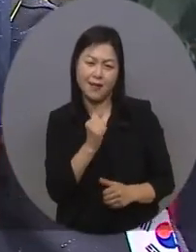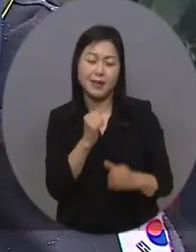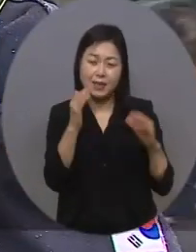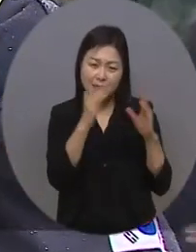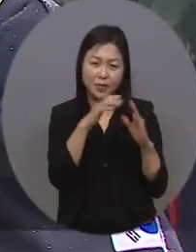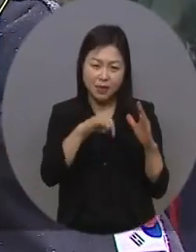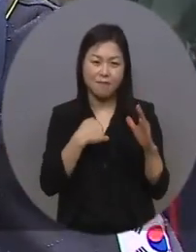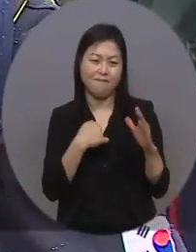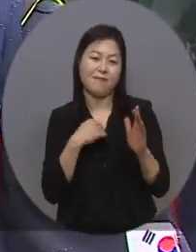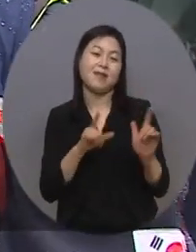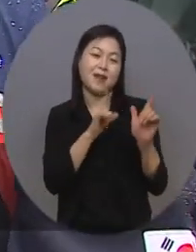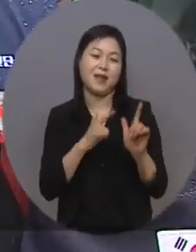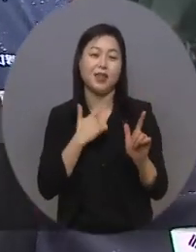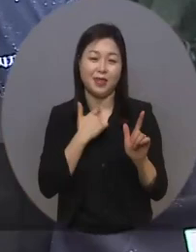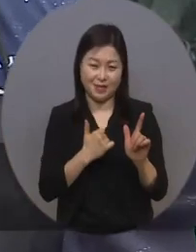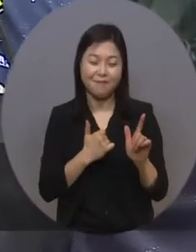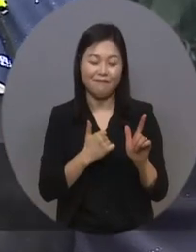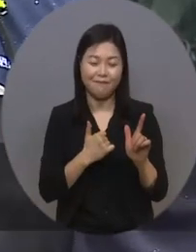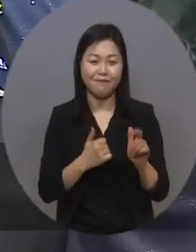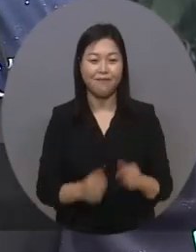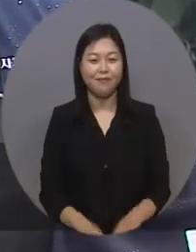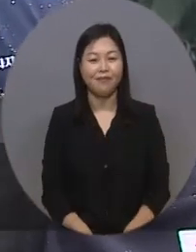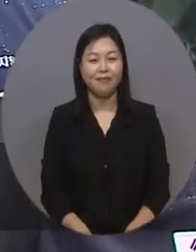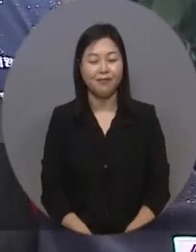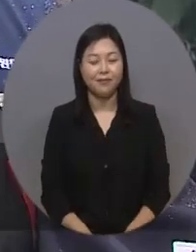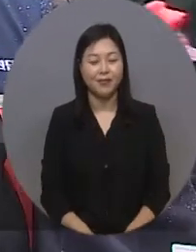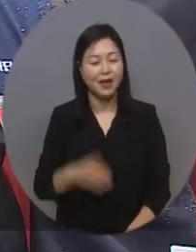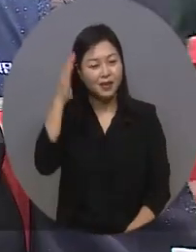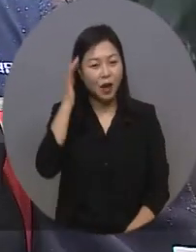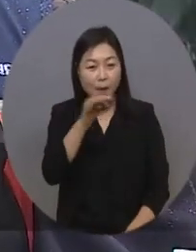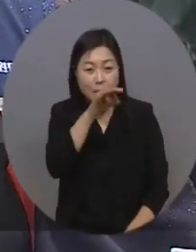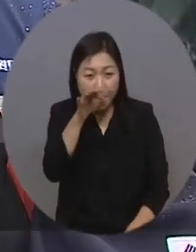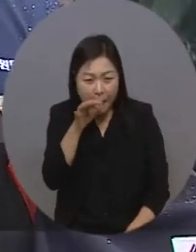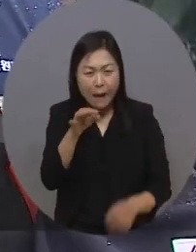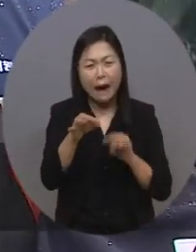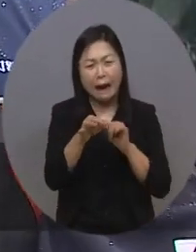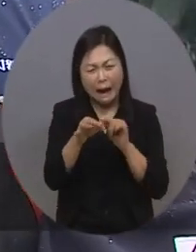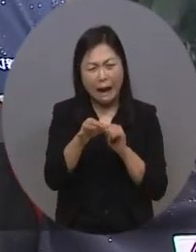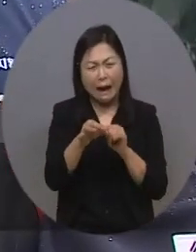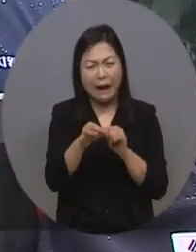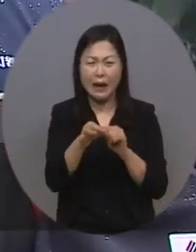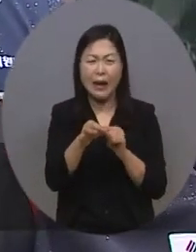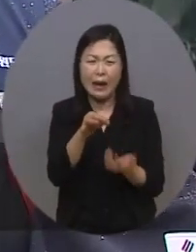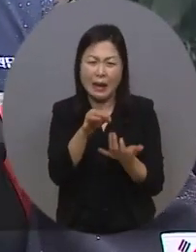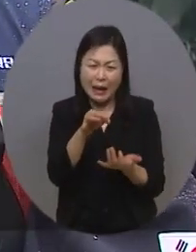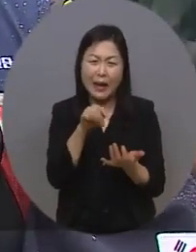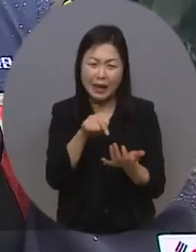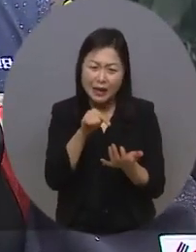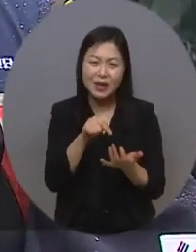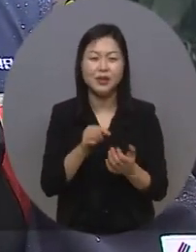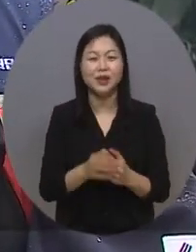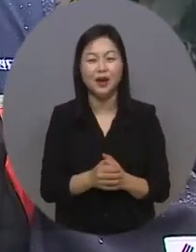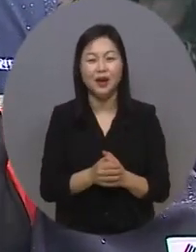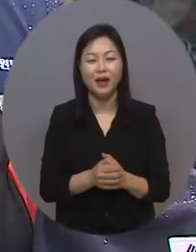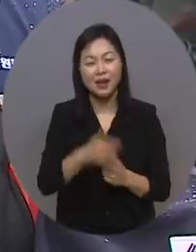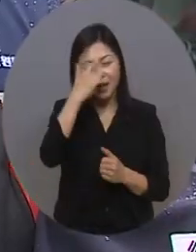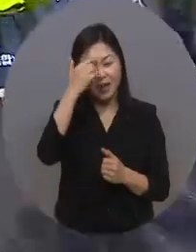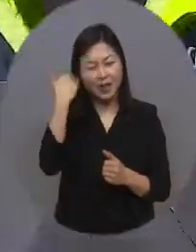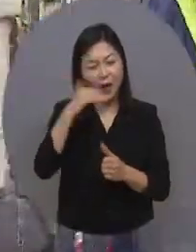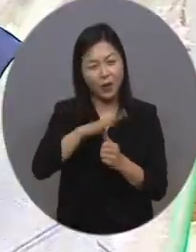집에서 살고 그랬었거든요. 예, 또 연탄도 떼고 그렇게 했었는데 또 옛날 생각도